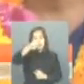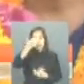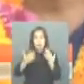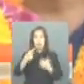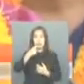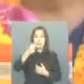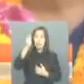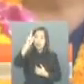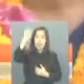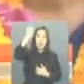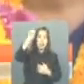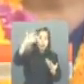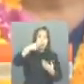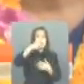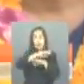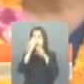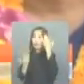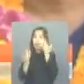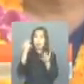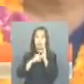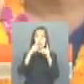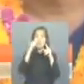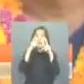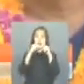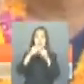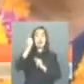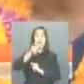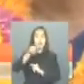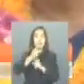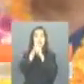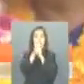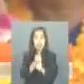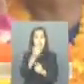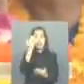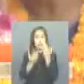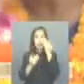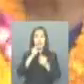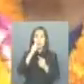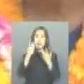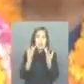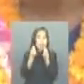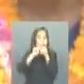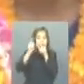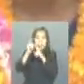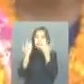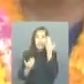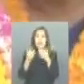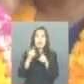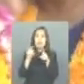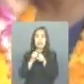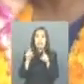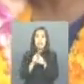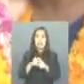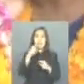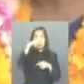นามหลวงหรือจะพูดที่ไหนก็ตามนะถ้าความจริงเป็นอย่างไรก็ต้องเป็นอย่างนั้นหรือจะมาพูดศรีสะเกษความจริงเป็นอย่างไรก็ต้องเป็นอย่างนั้นนะครับมันสถานที่แต่